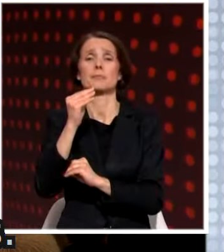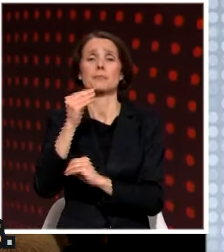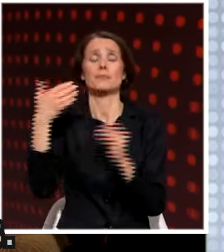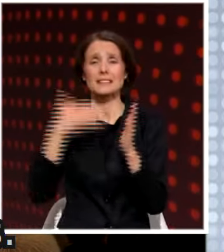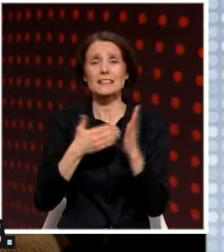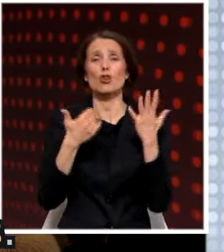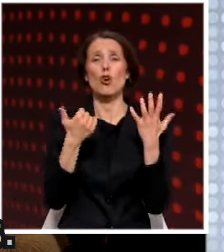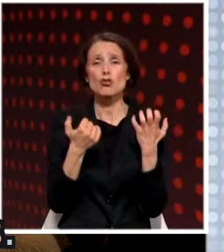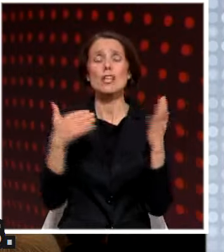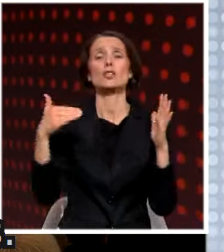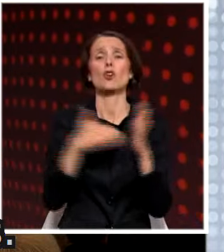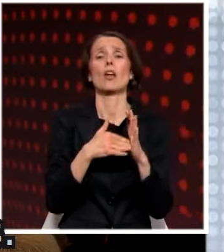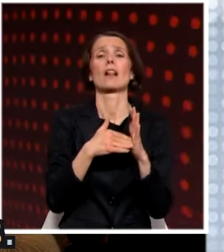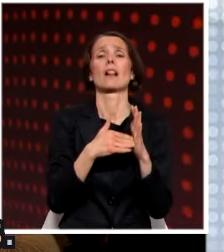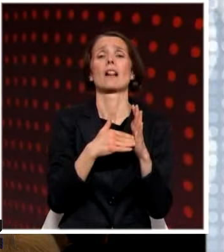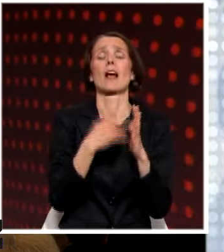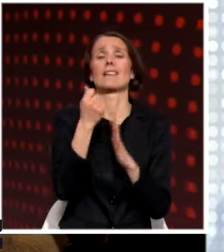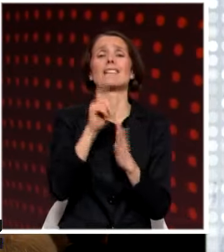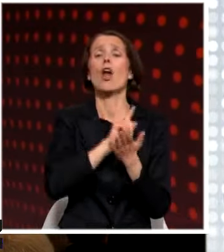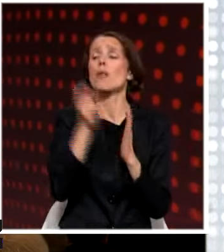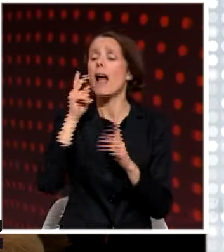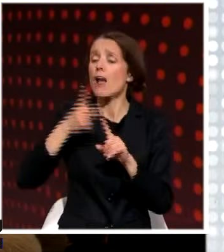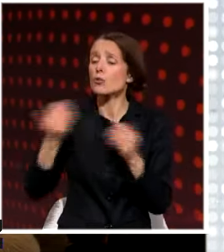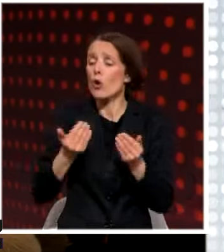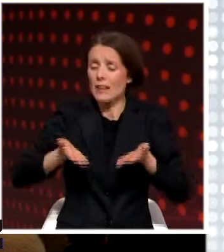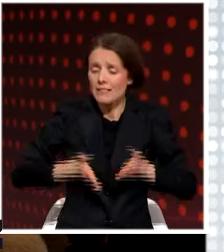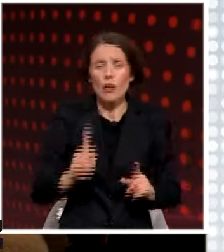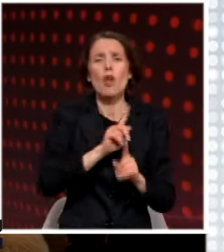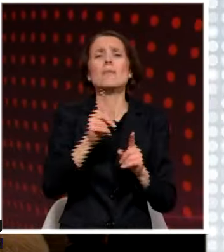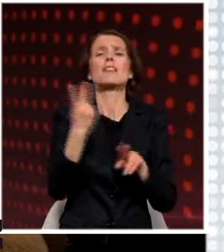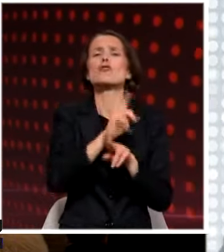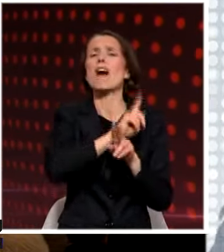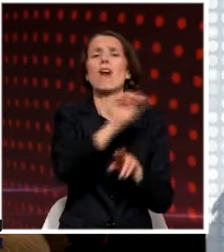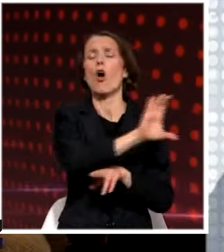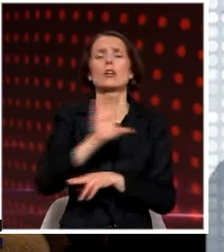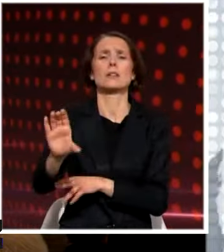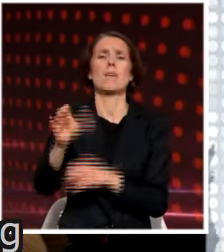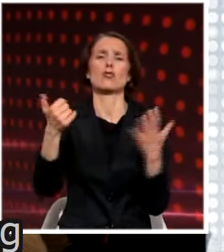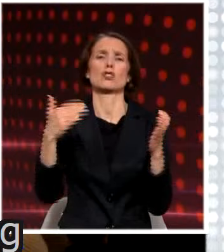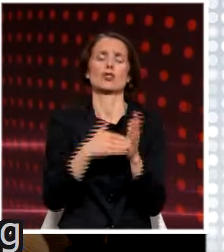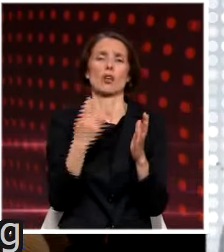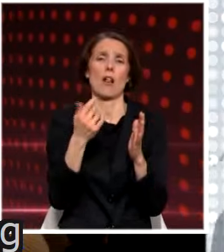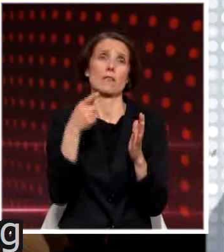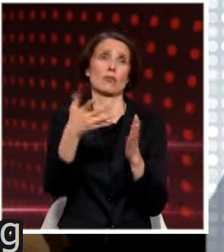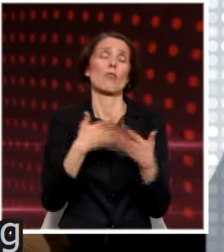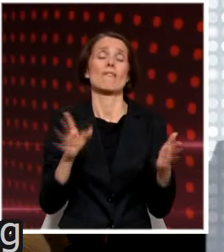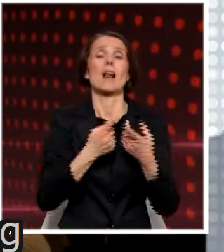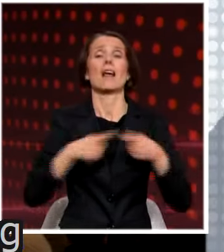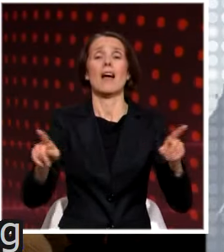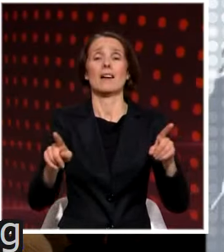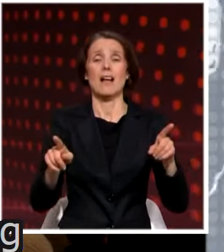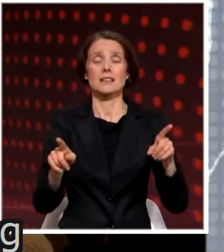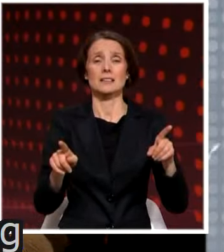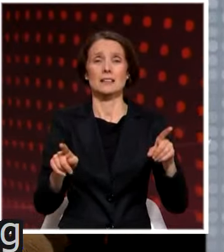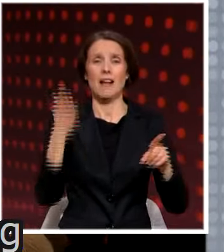600 hiljada odmah od države. Dakle, to je ogromna razlika u odnosu na ono, u odnosu to je